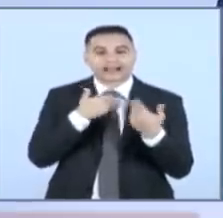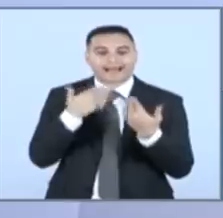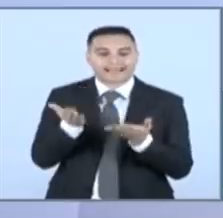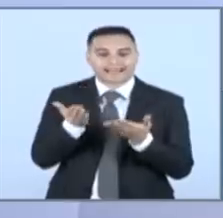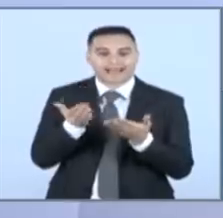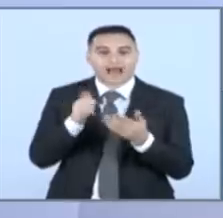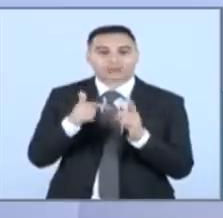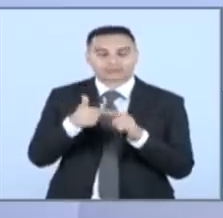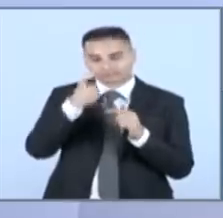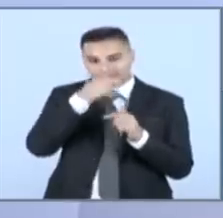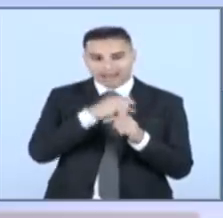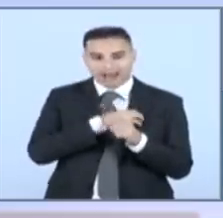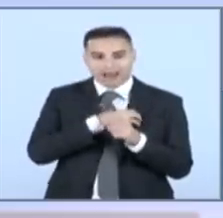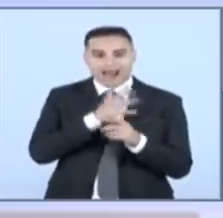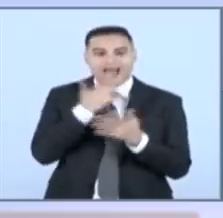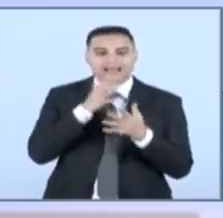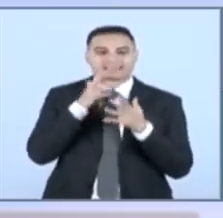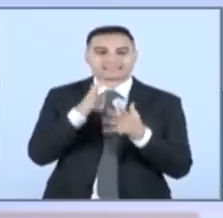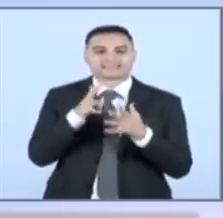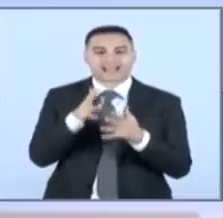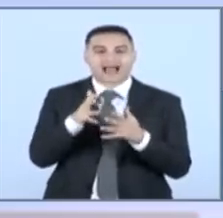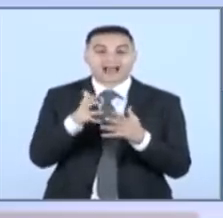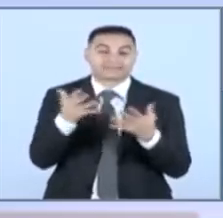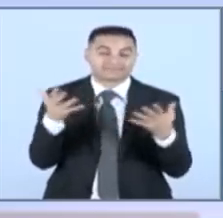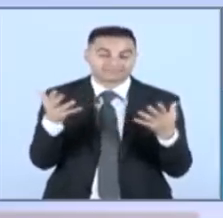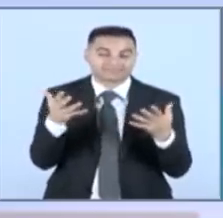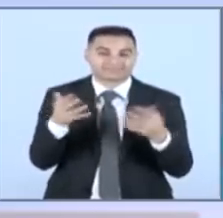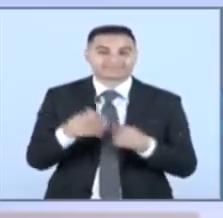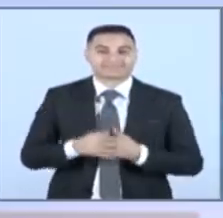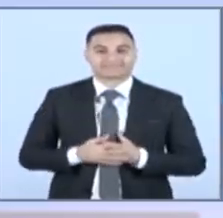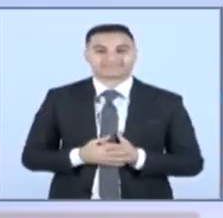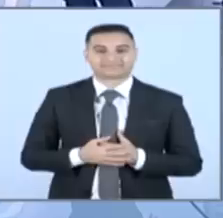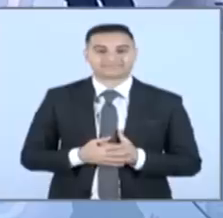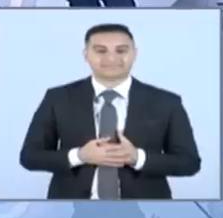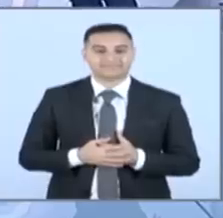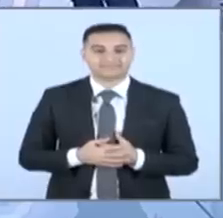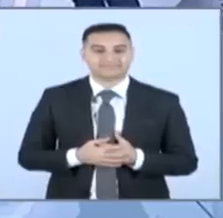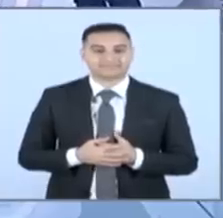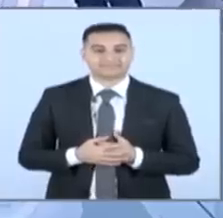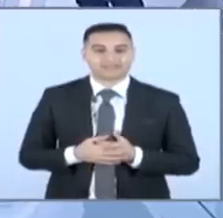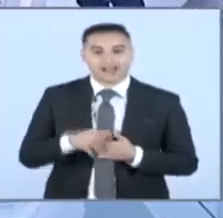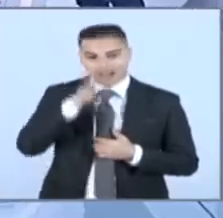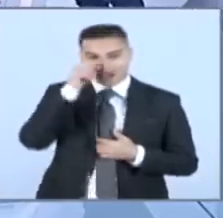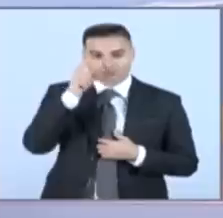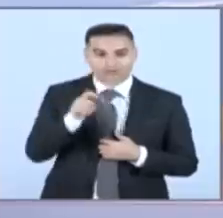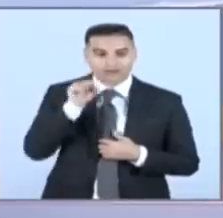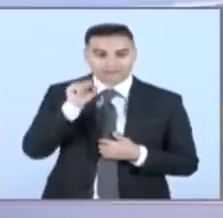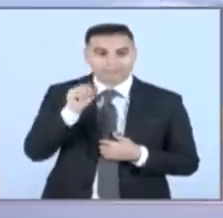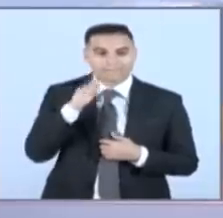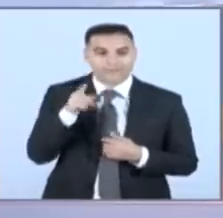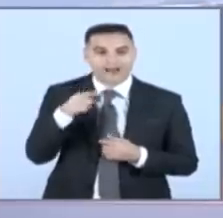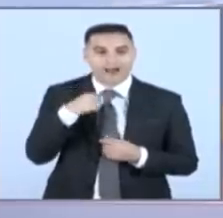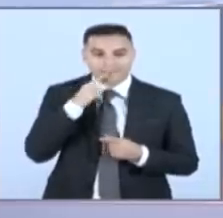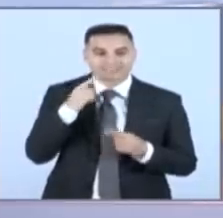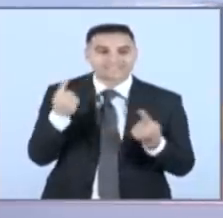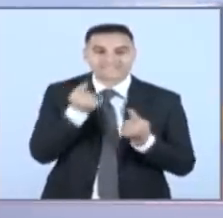هديه، واكتر حاجه بتزعلك او ما بتحبيهاش الزعيق. هو لو منه هو كانت ممكن تبقى كده،